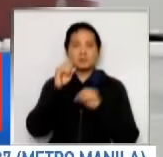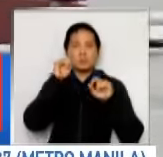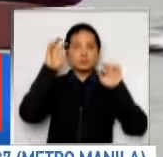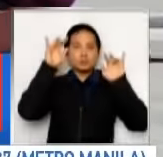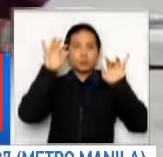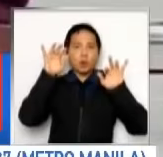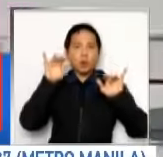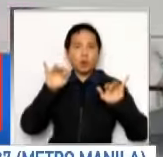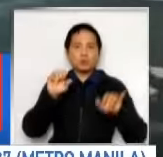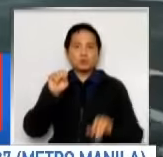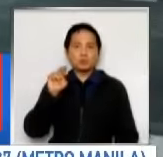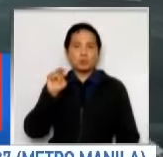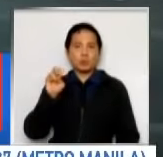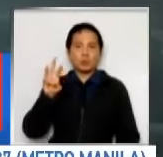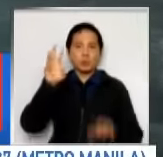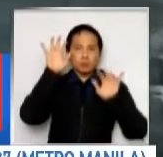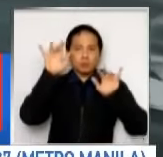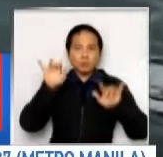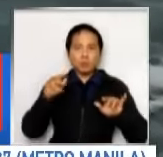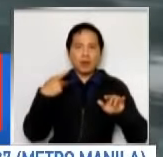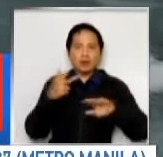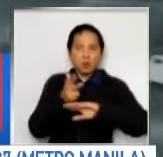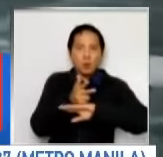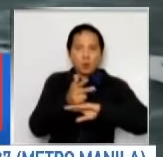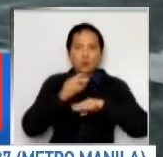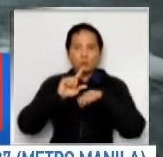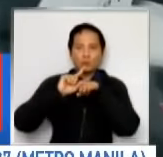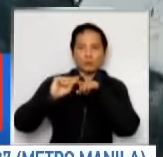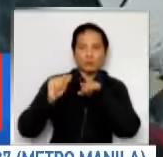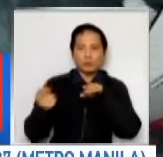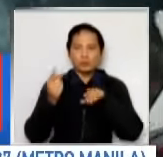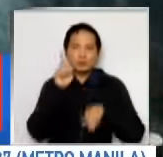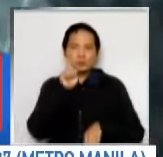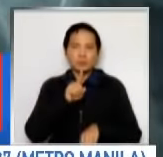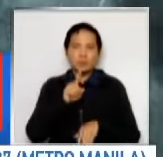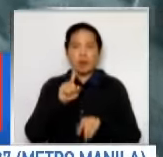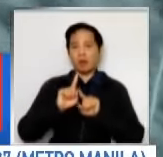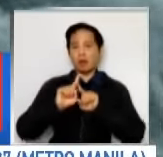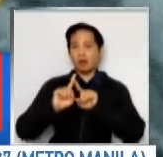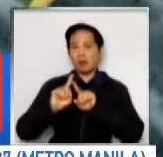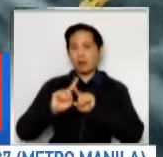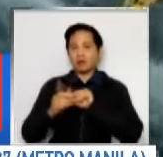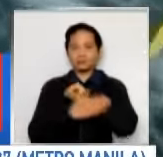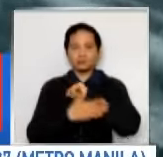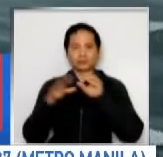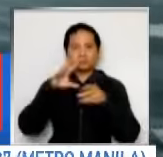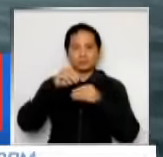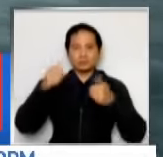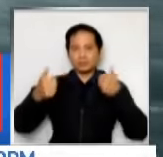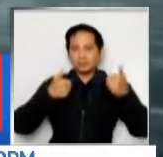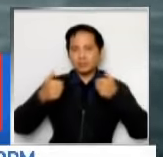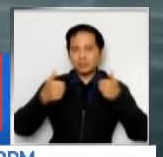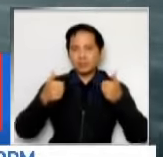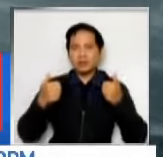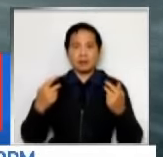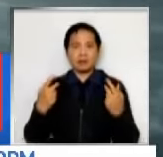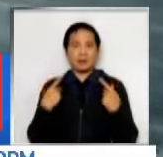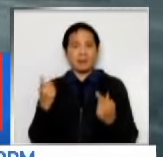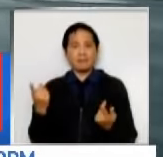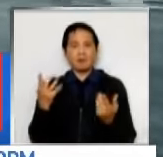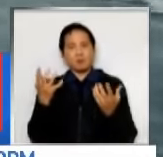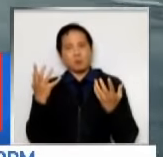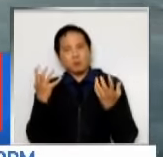magpataob sa kanilang yate. Mula sa iba't ibang bansa ang mga nagkakarera. Pero marami pa raw sana ang sasali pero hirap makapunta dahil sa